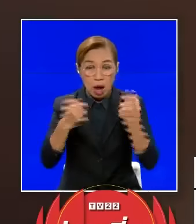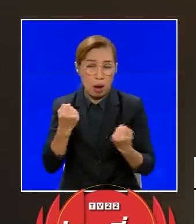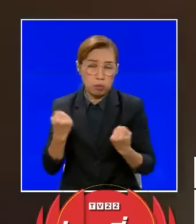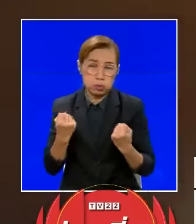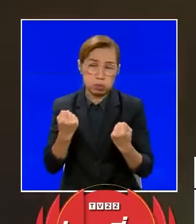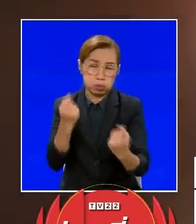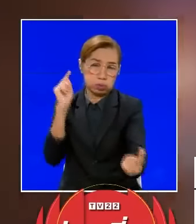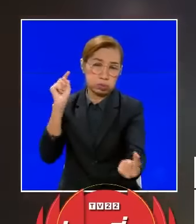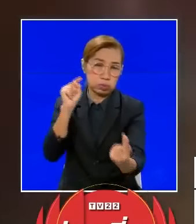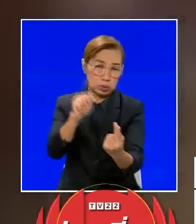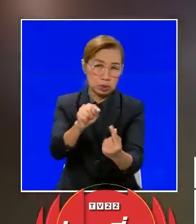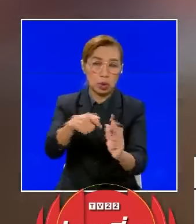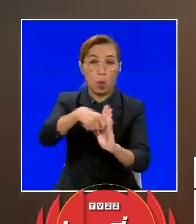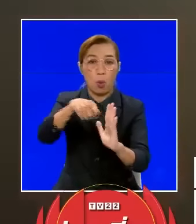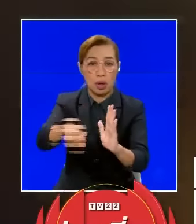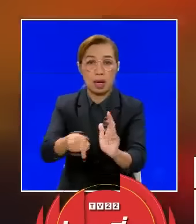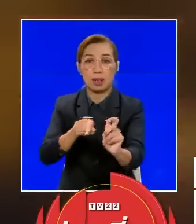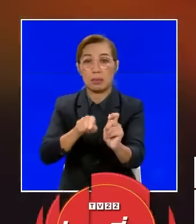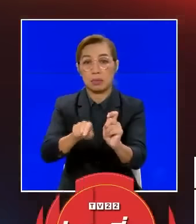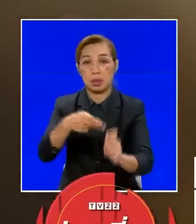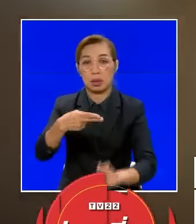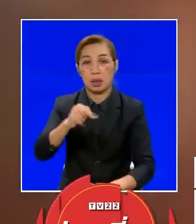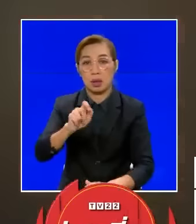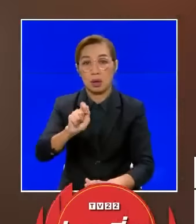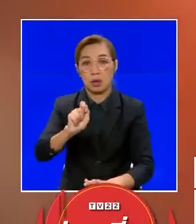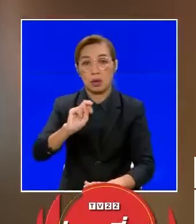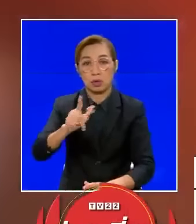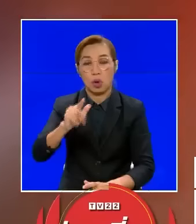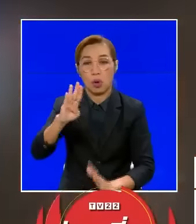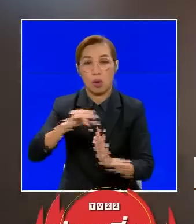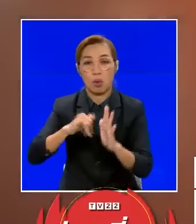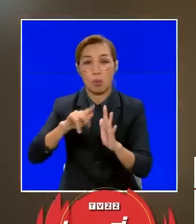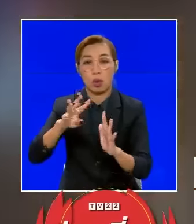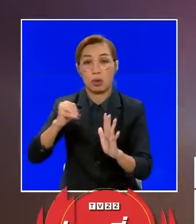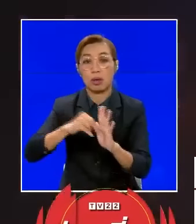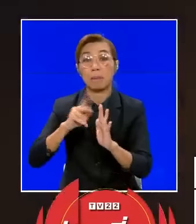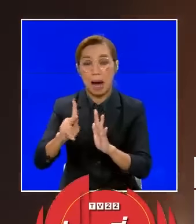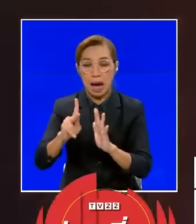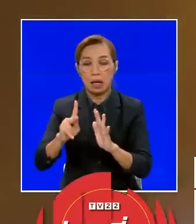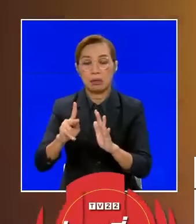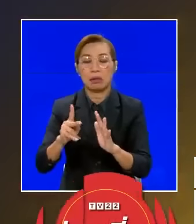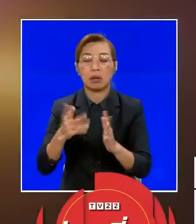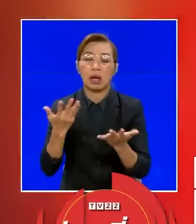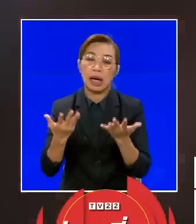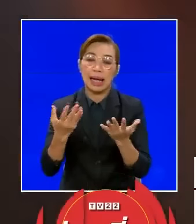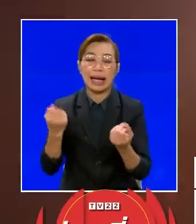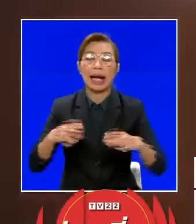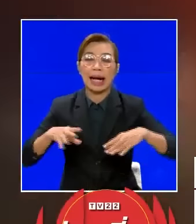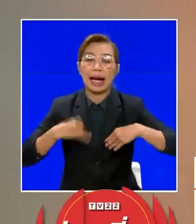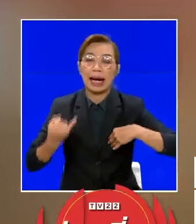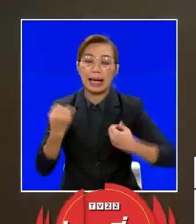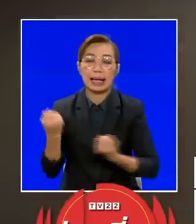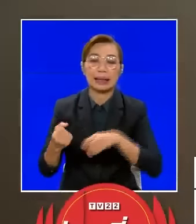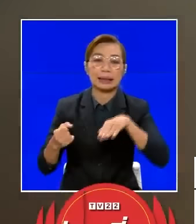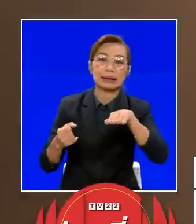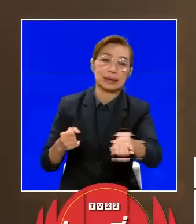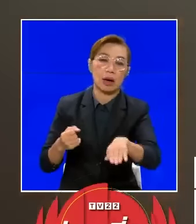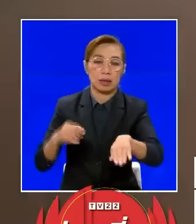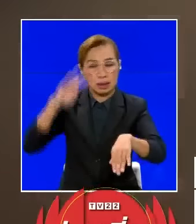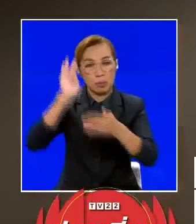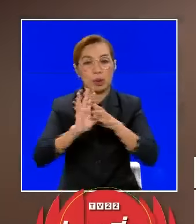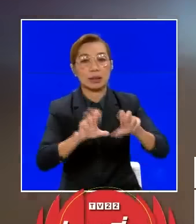องบุญมากนครราชสีมาสุดท้ายเนี่ยยอมจอดรถให้เจ้าหน้าที่คุมตัวนะครับระยะทางที่ไล่ล่าติดตามก